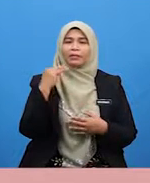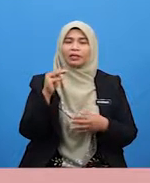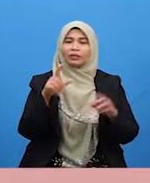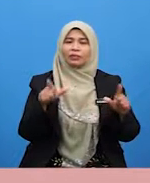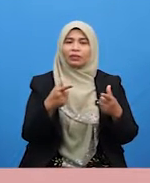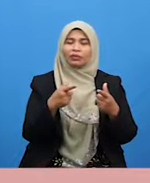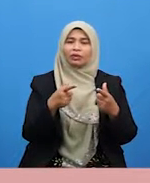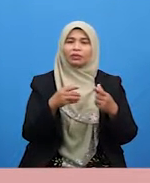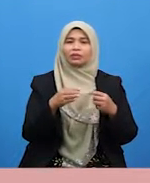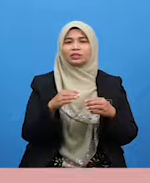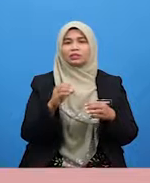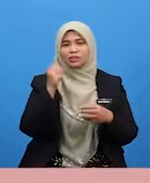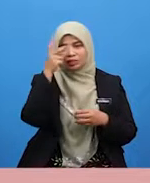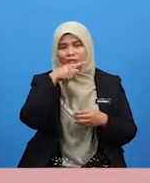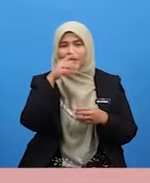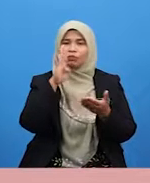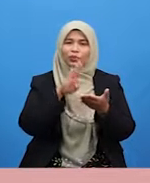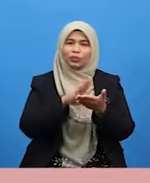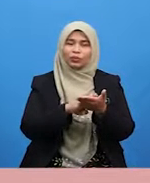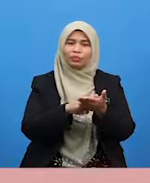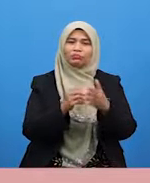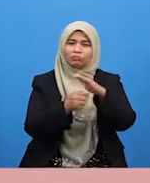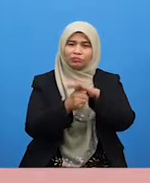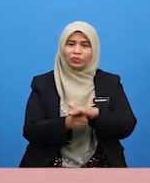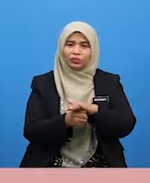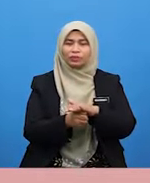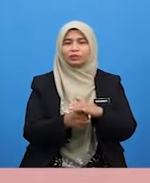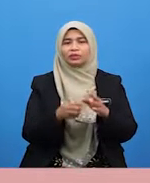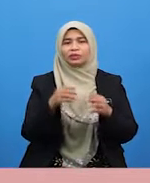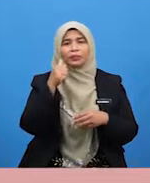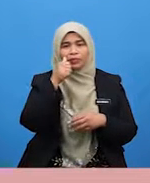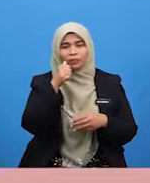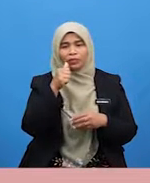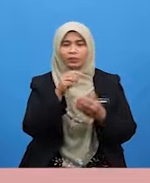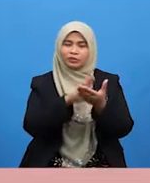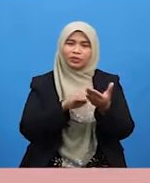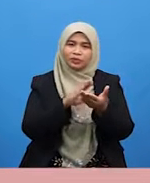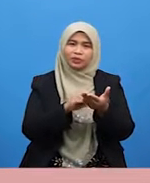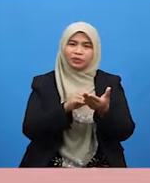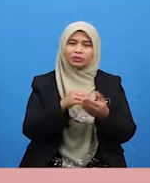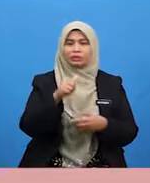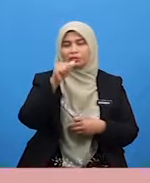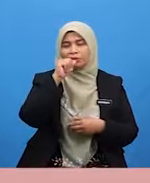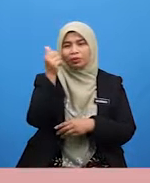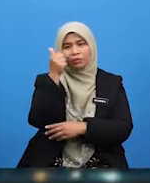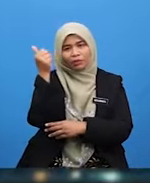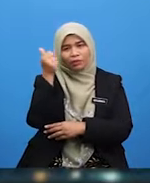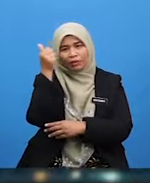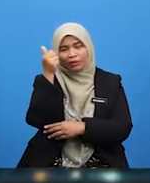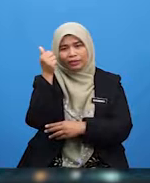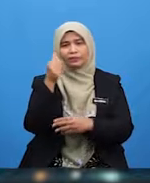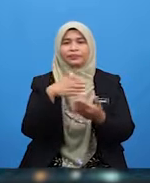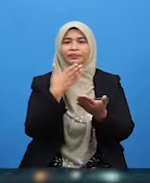melakukan perilaku buruk seperti suka menindas perempuan dan hamba, berjudi dan minum arak.